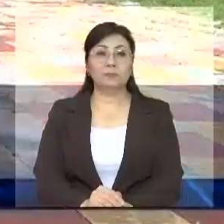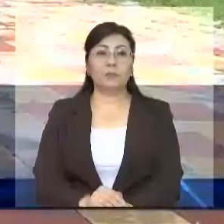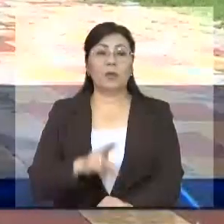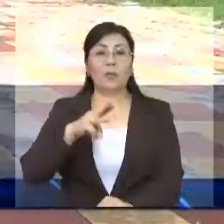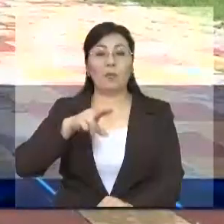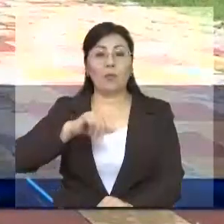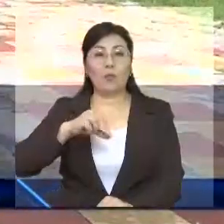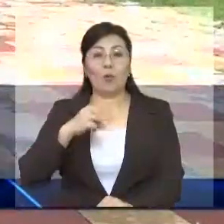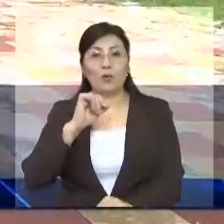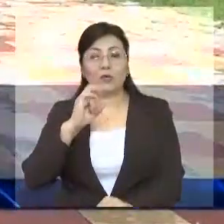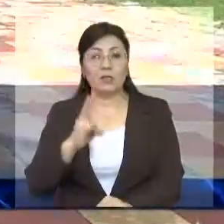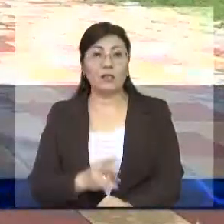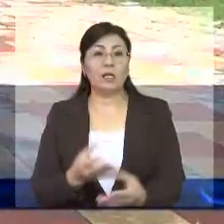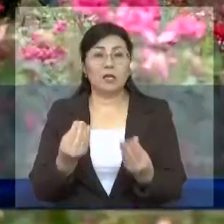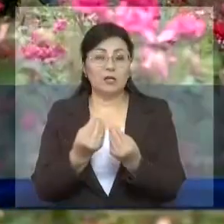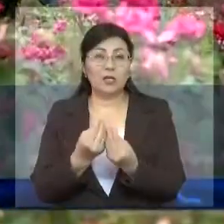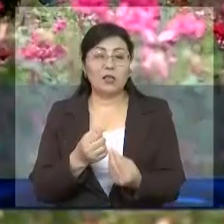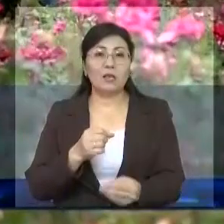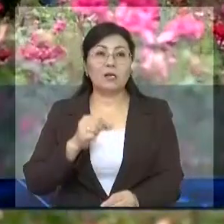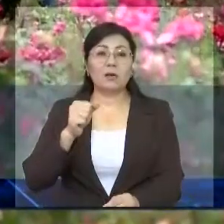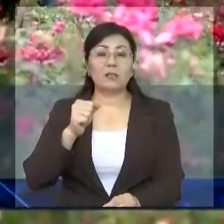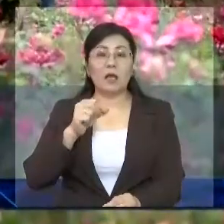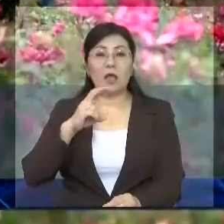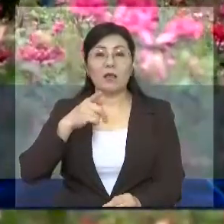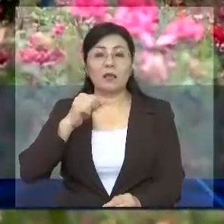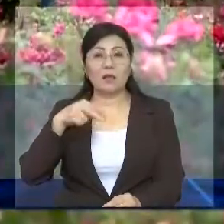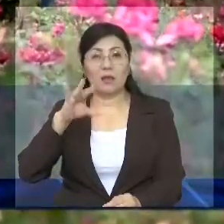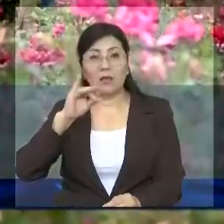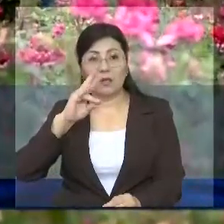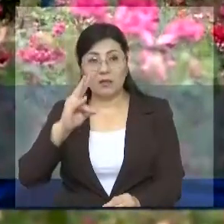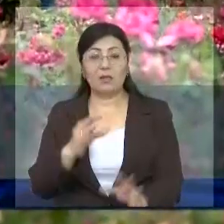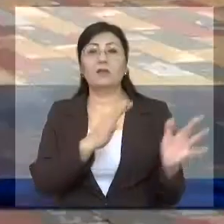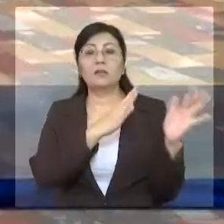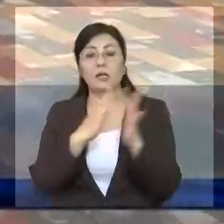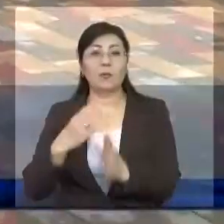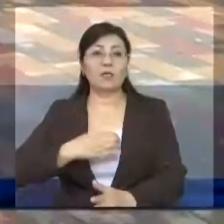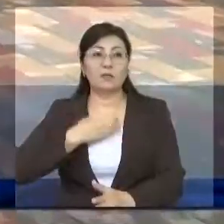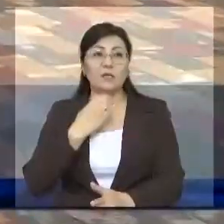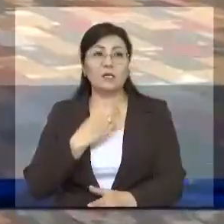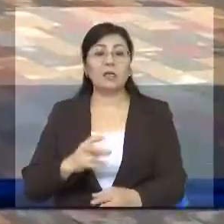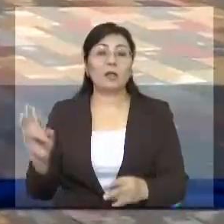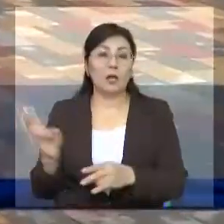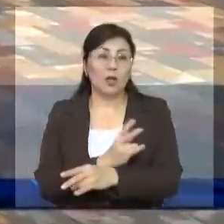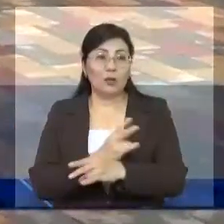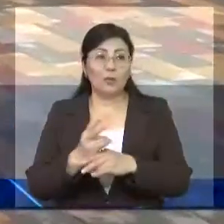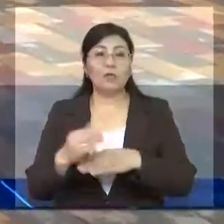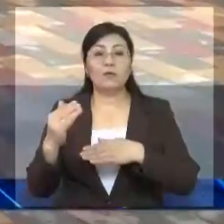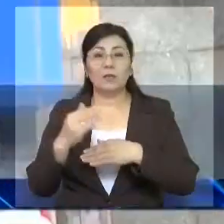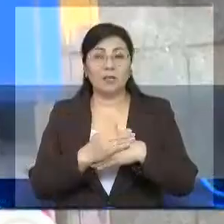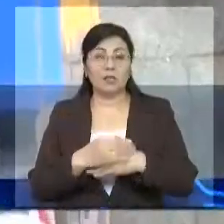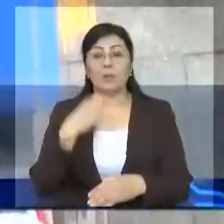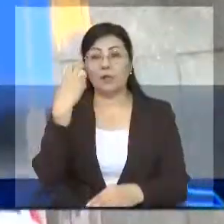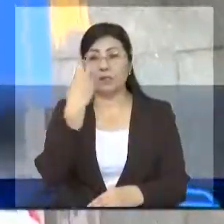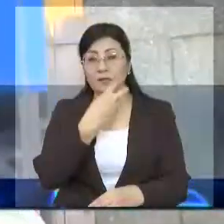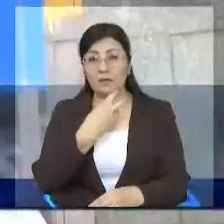Пушкин саябағы мен Әлібек Жангелдин аллеясы маңы шынында көңілге қорқыныш ұялатады. Қас қарайғанда айтпағанда былқ сылқ етіп